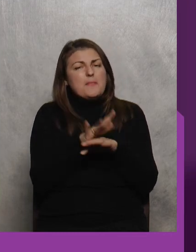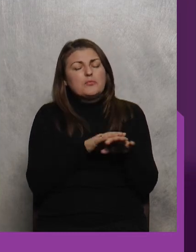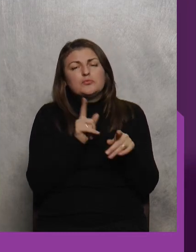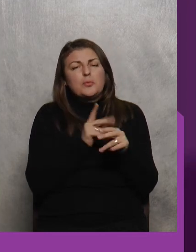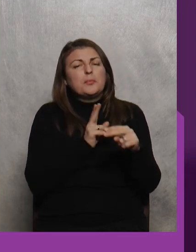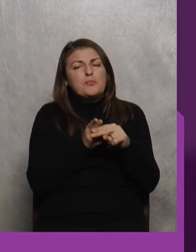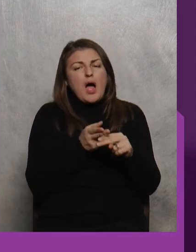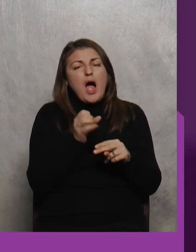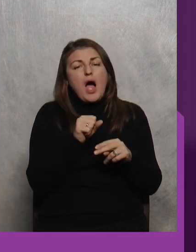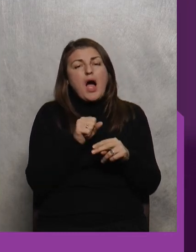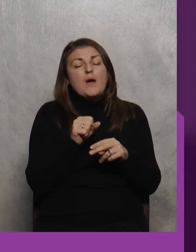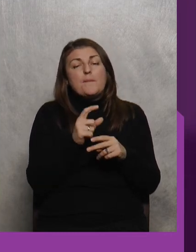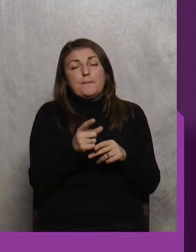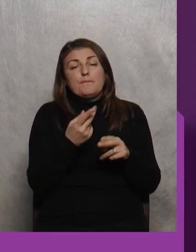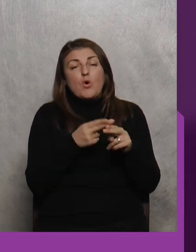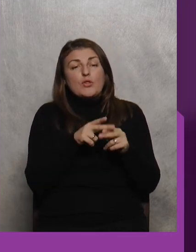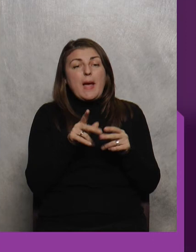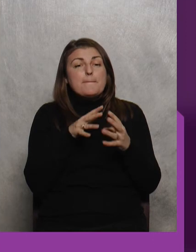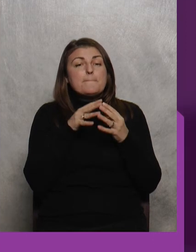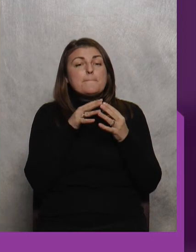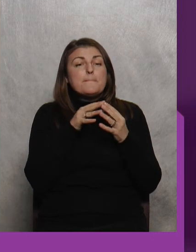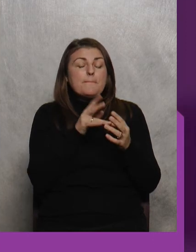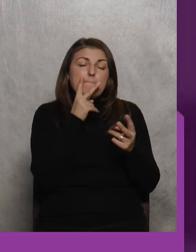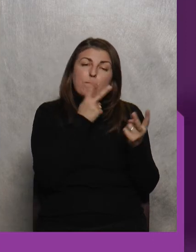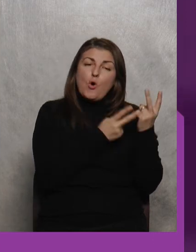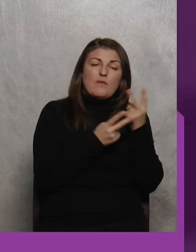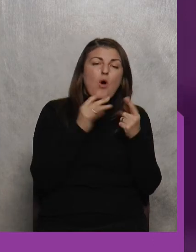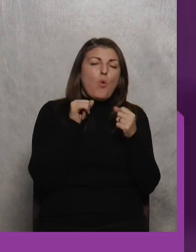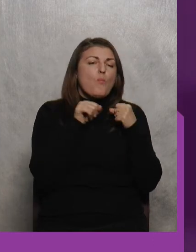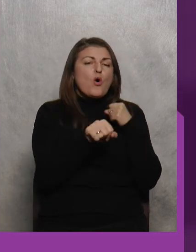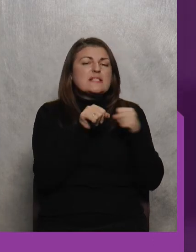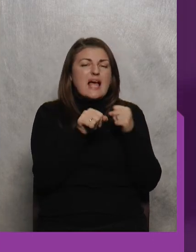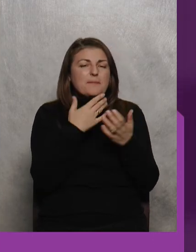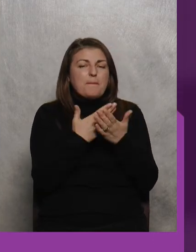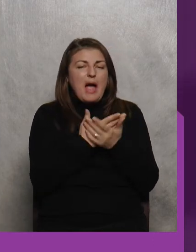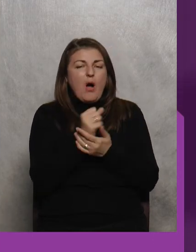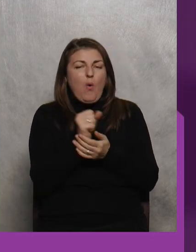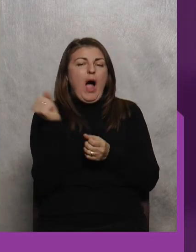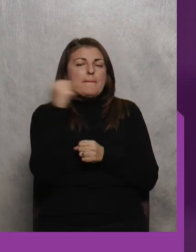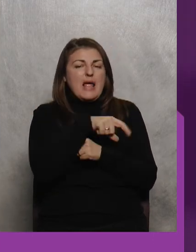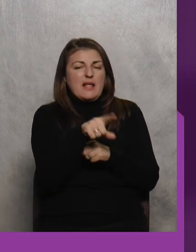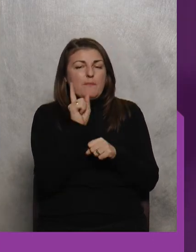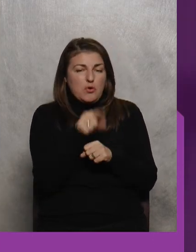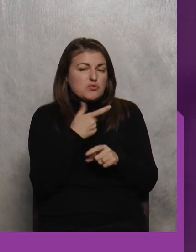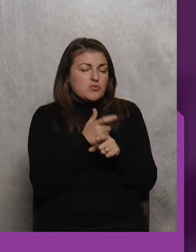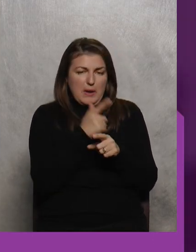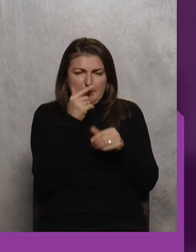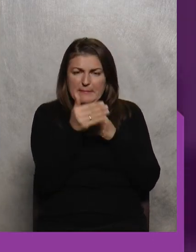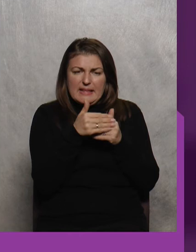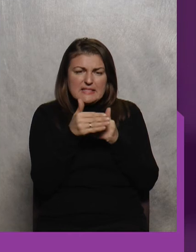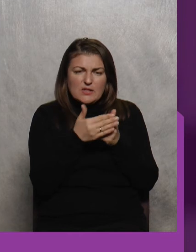що перебуваю, а от битва поглядів, як буває у боксерів, у реслерів, там же дуже